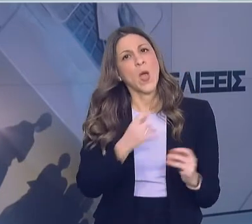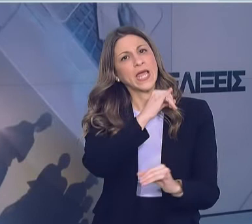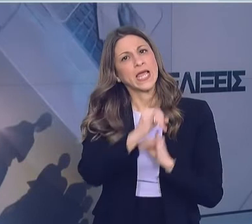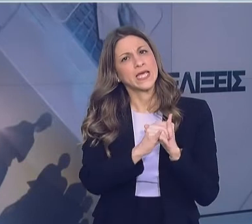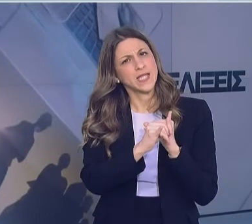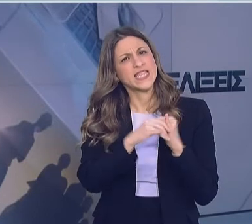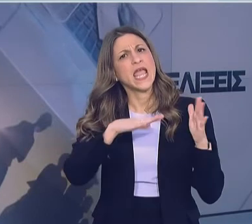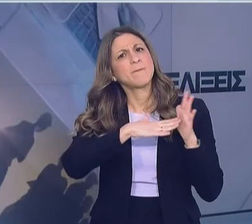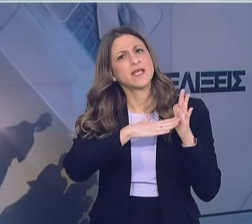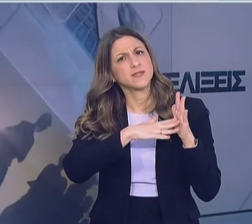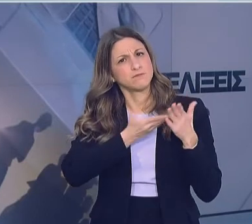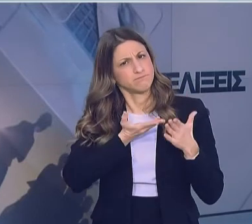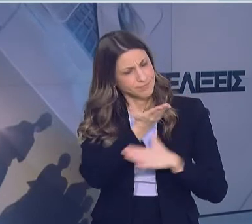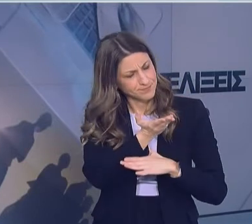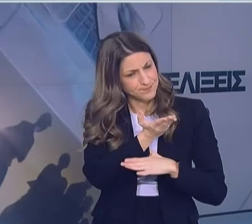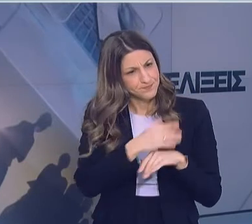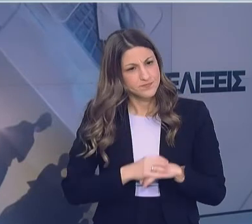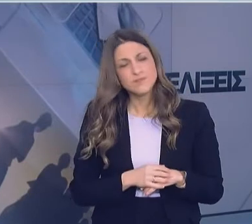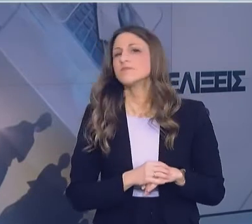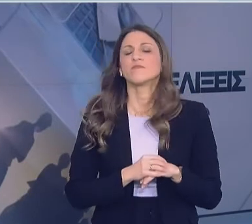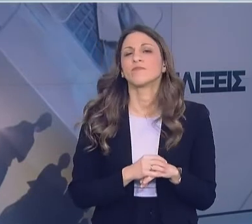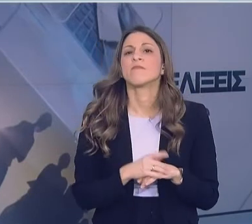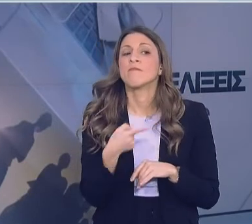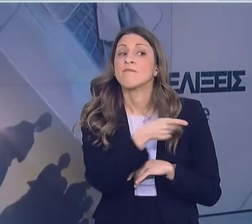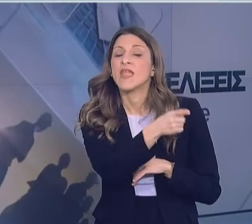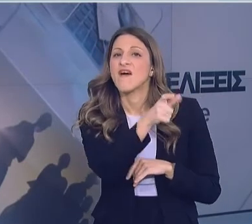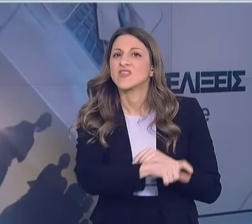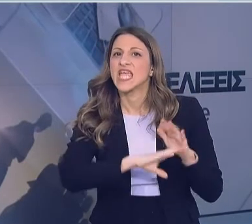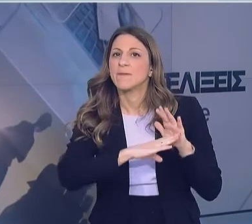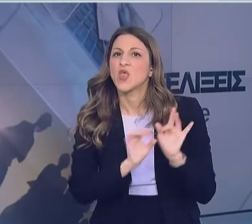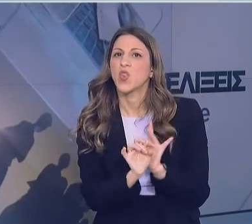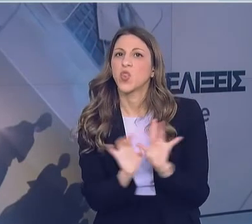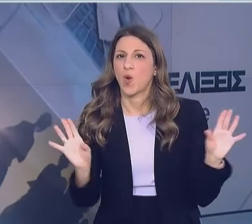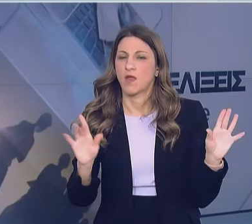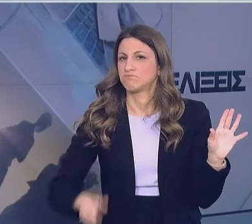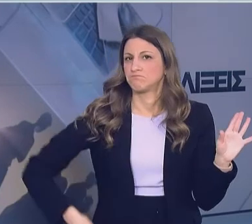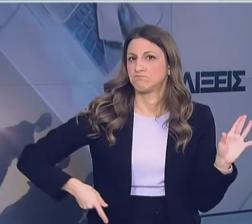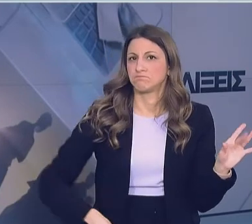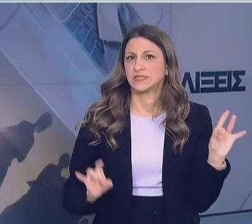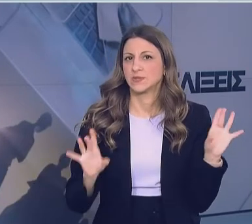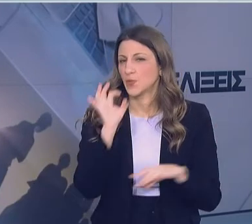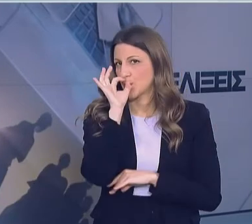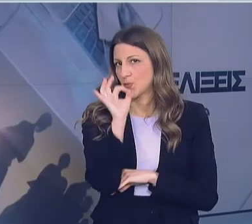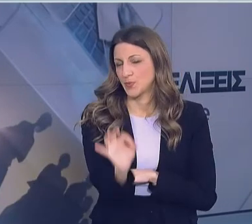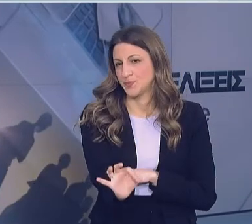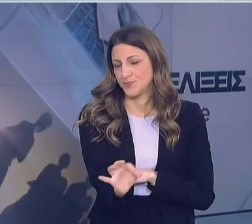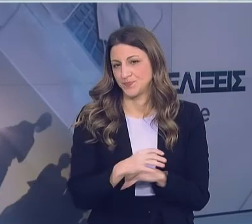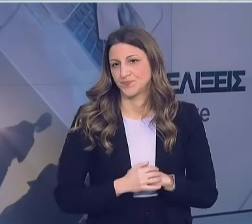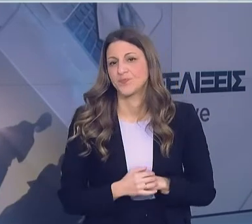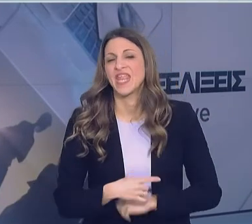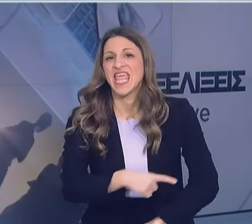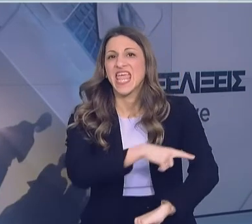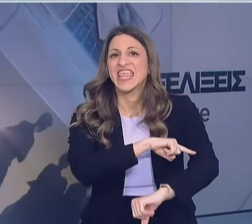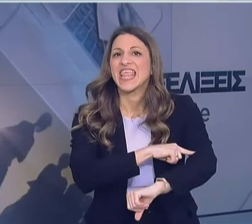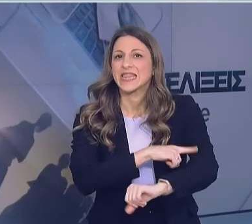αυτή η υπηρεσία, όπως και όλες οι άλλες υπηρεσίες που αναφέρουμε σήμερα, θα είναι δωρεάν για όλους τους πολίτες. Οι γιατροί των